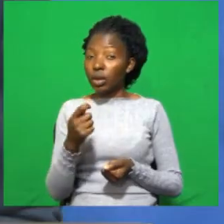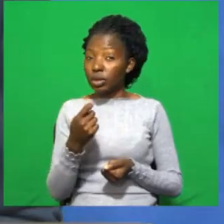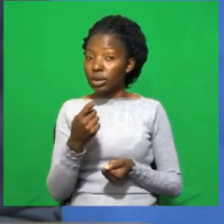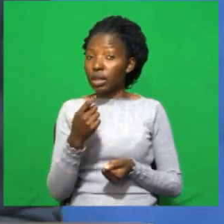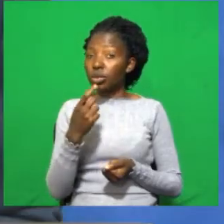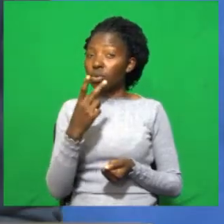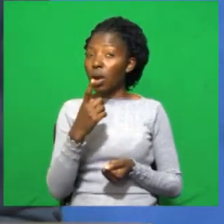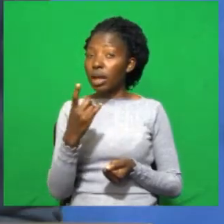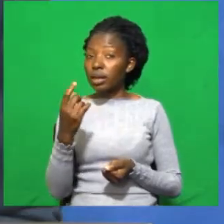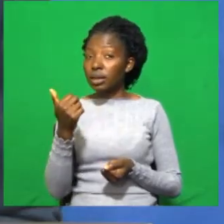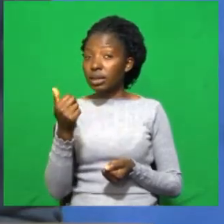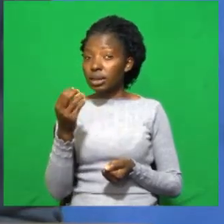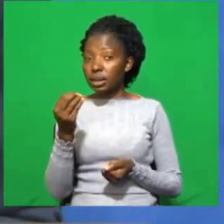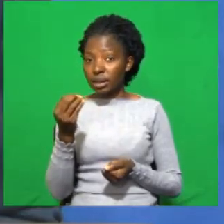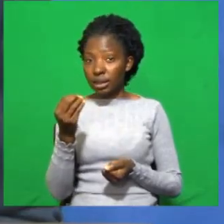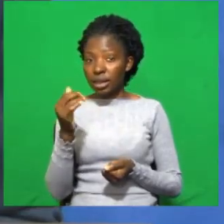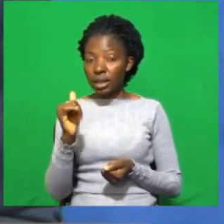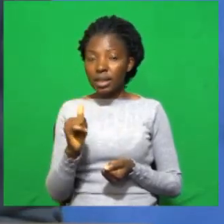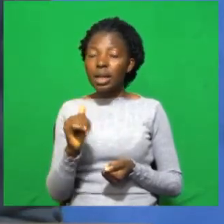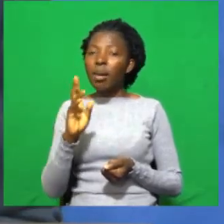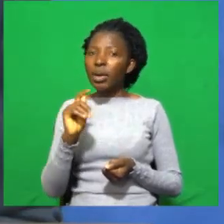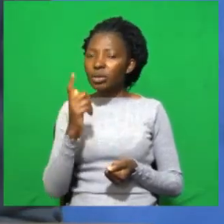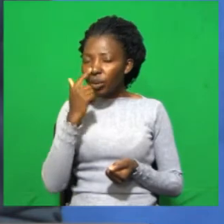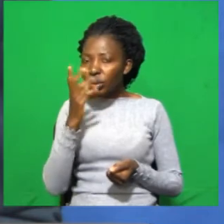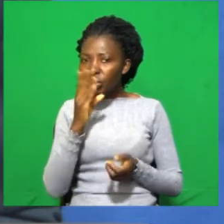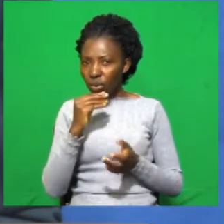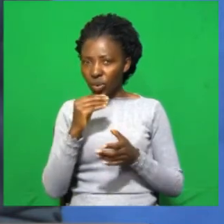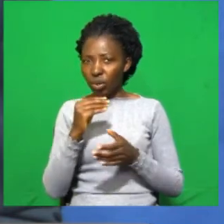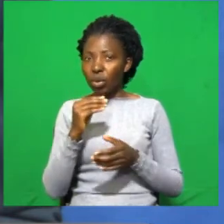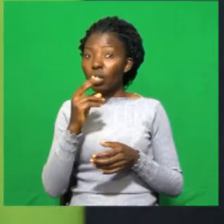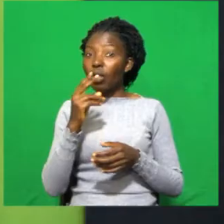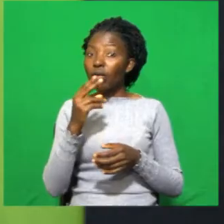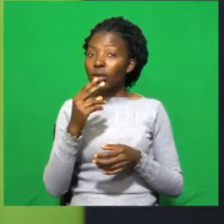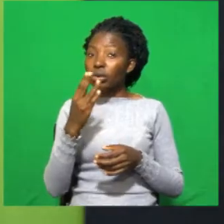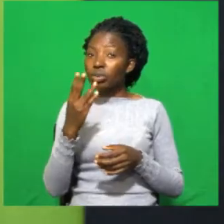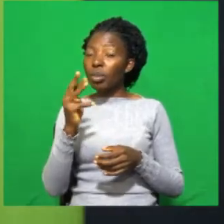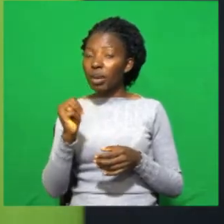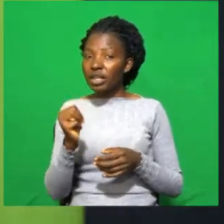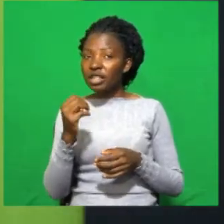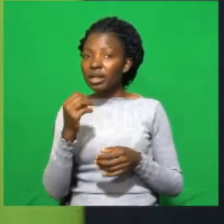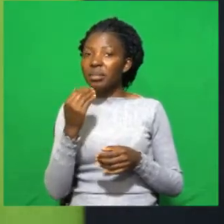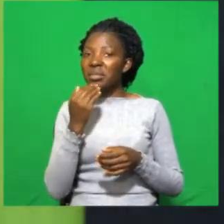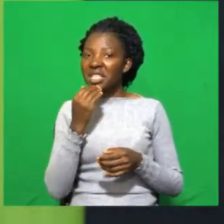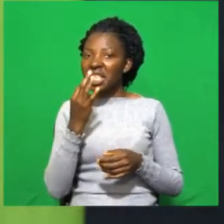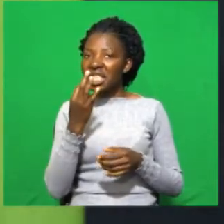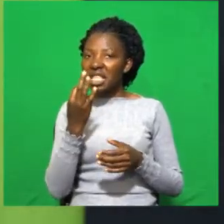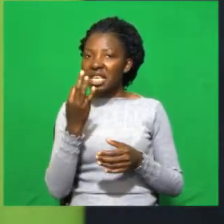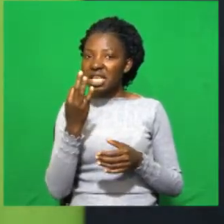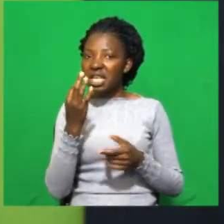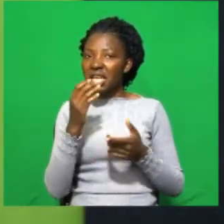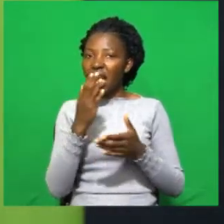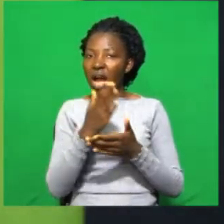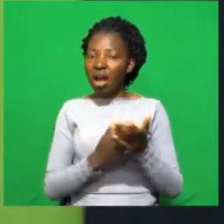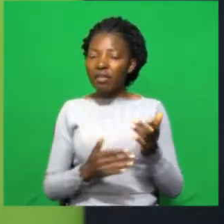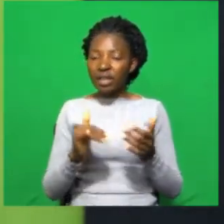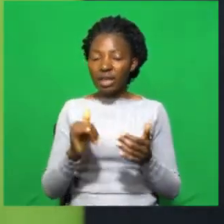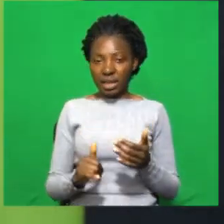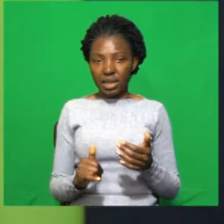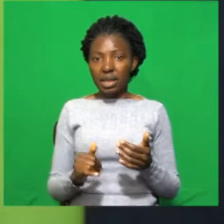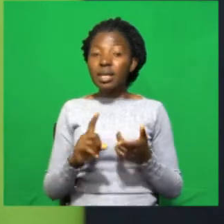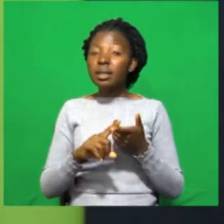months tisataisa uchiprofita 3.5 years. Saka munhu anogara mutemberi achizviita Mwari, achitora